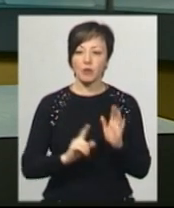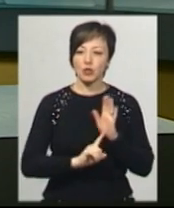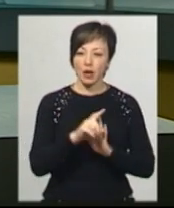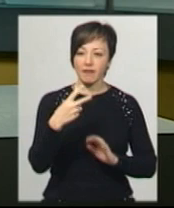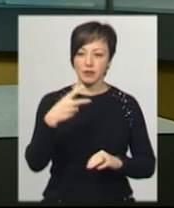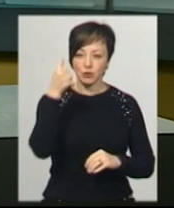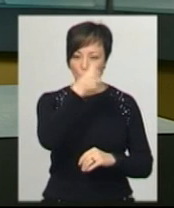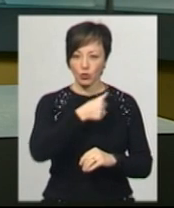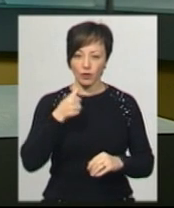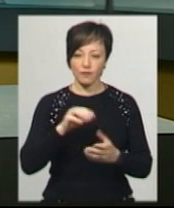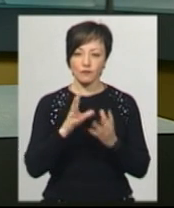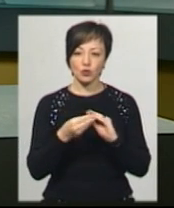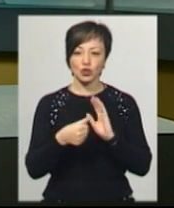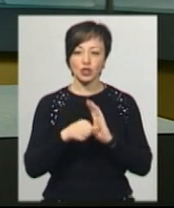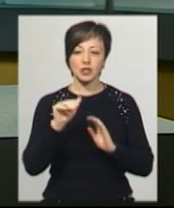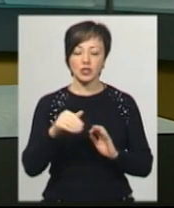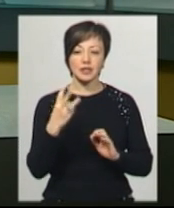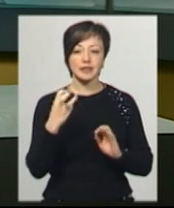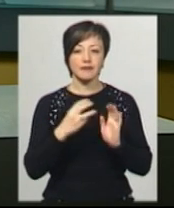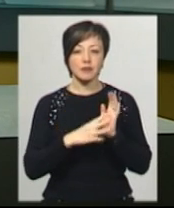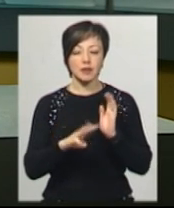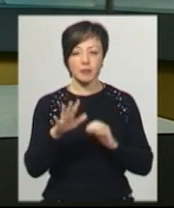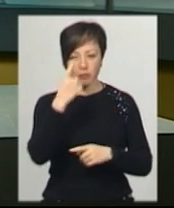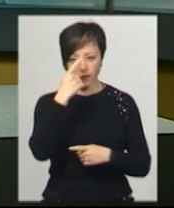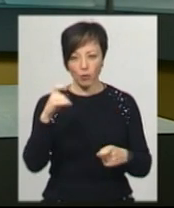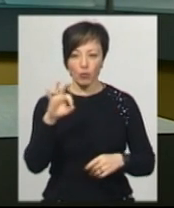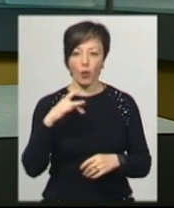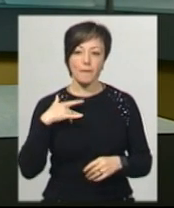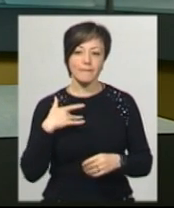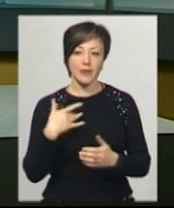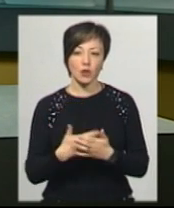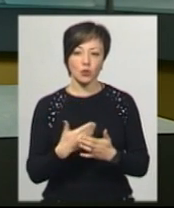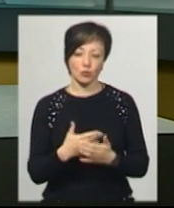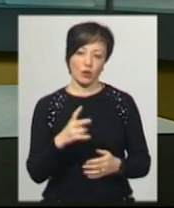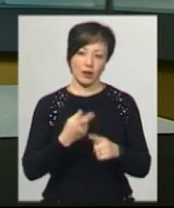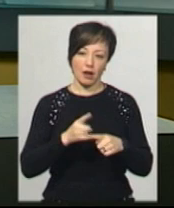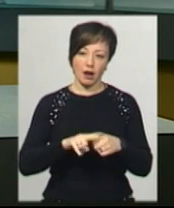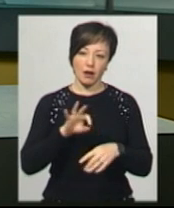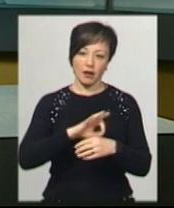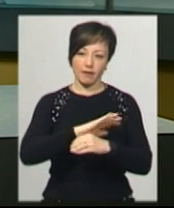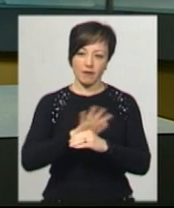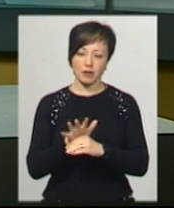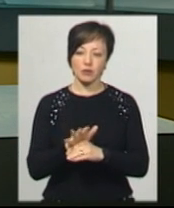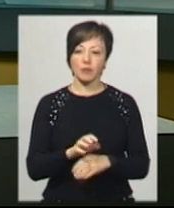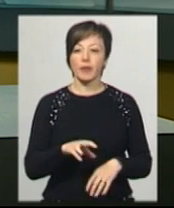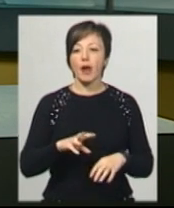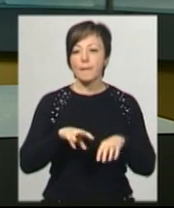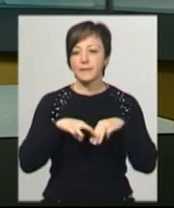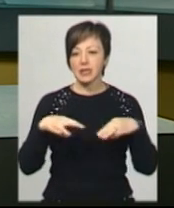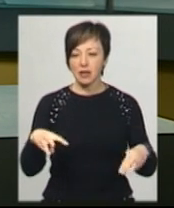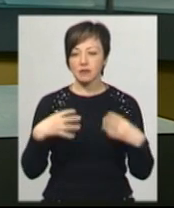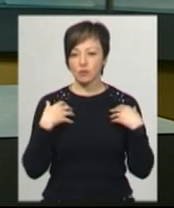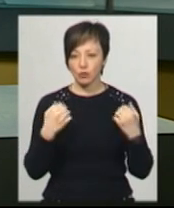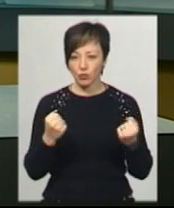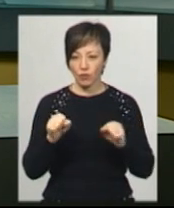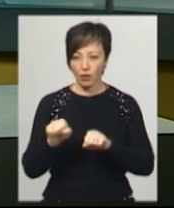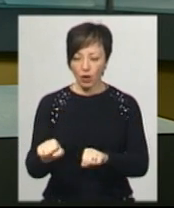року надійшло 6385 повідомлень про підозру на коронавірусну інфекцію. МОЗ закликає, при перших